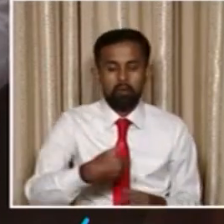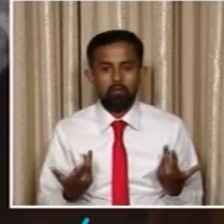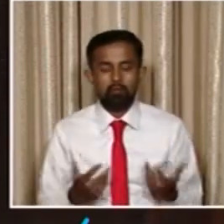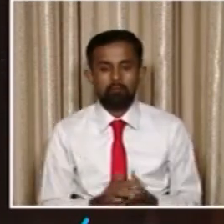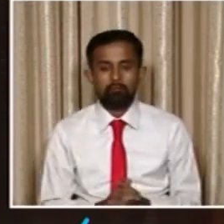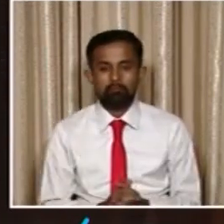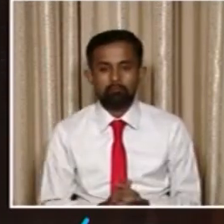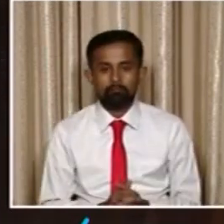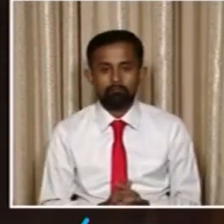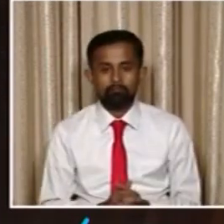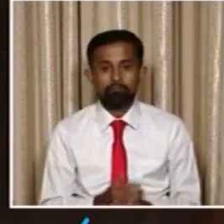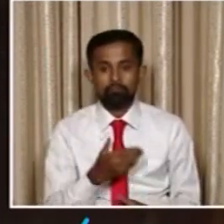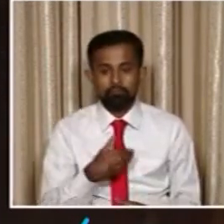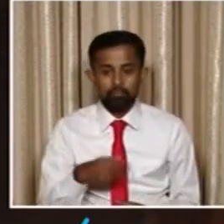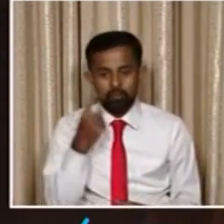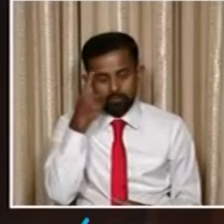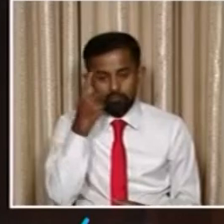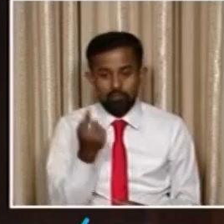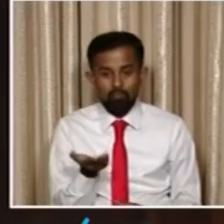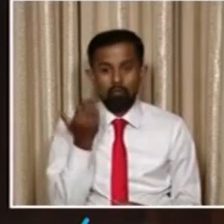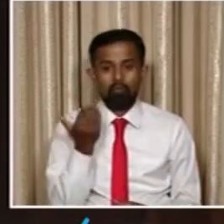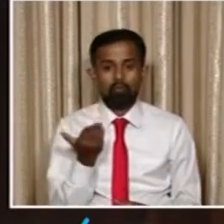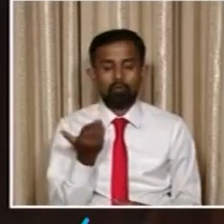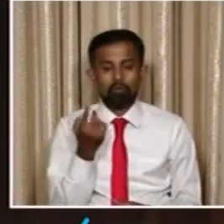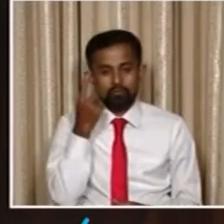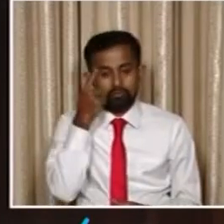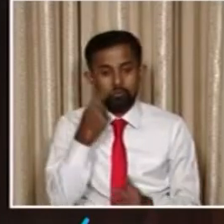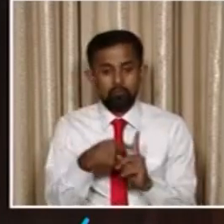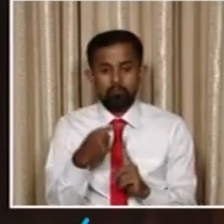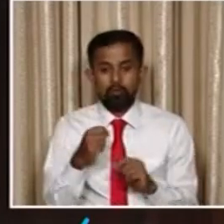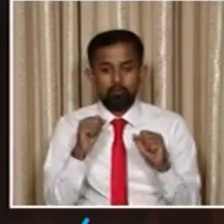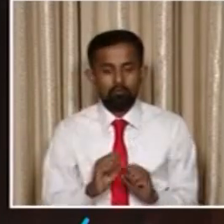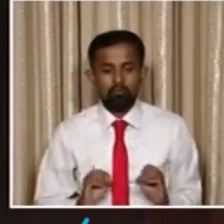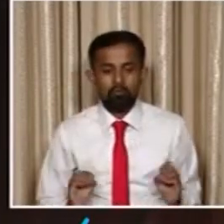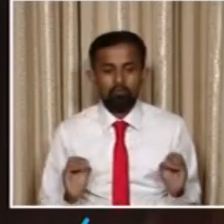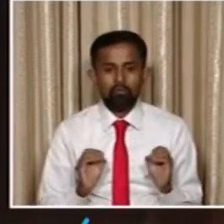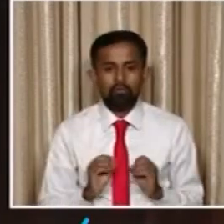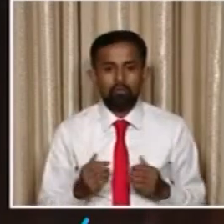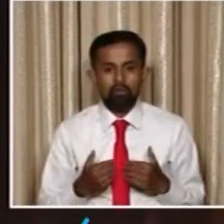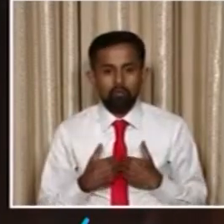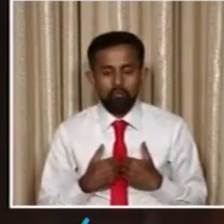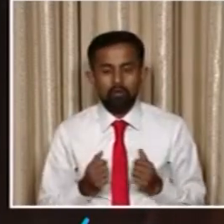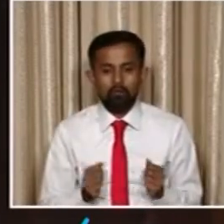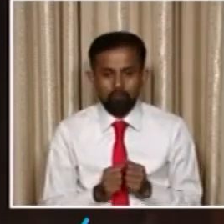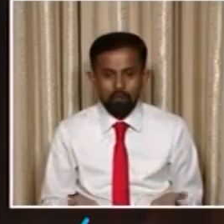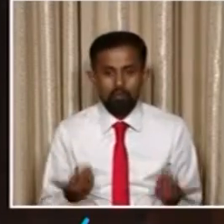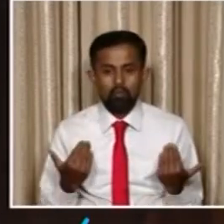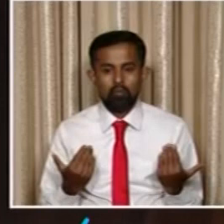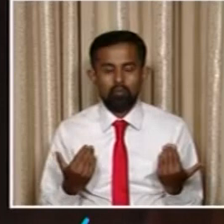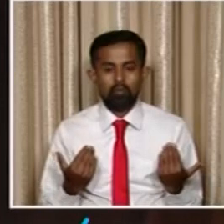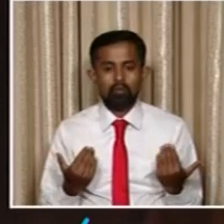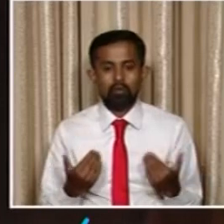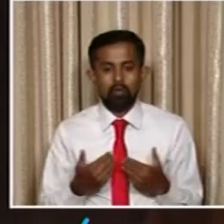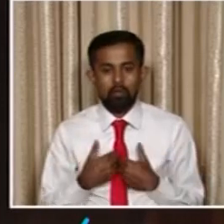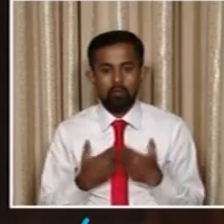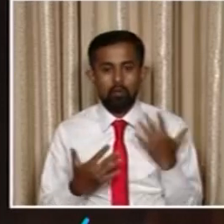අපිට. ඒ කරන්නේ ඒකට ක්‍රීඩකයාගේ මානසිකත්වය තියෙන්න ඕනේ. ඒ මානසිකත්වය වැටෙන්න දෙන්නේ නැතුව අපි ගන්න ක්‍රියාමාර්ග ගන්න ඕනේ. අදටත්